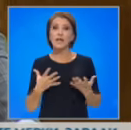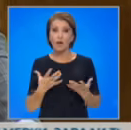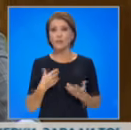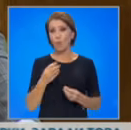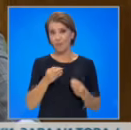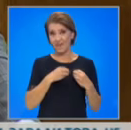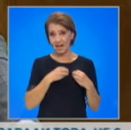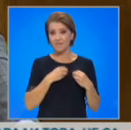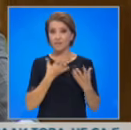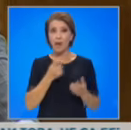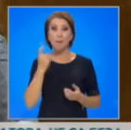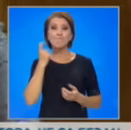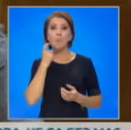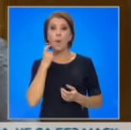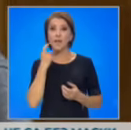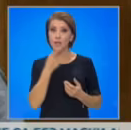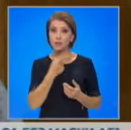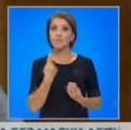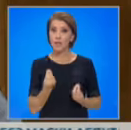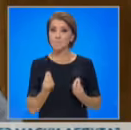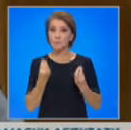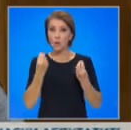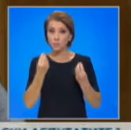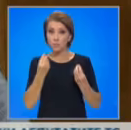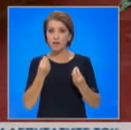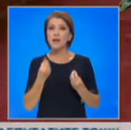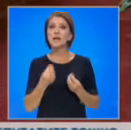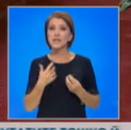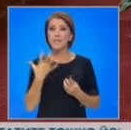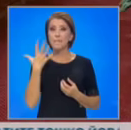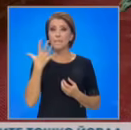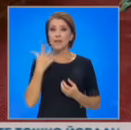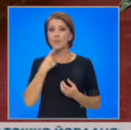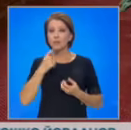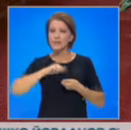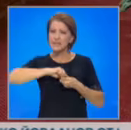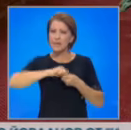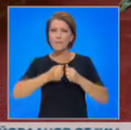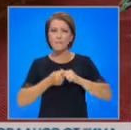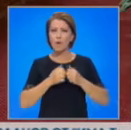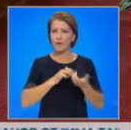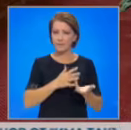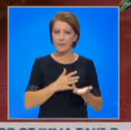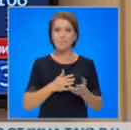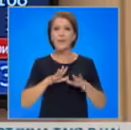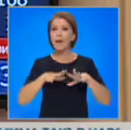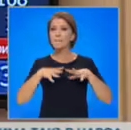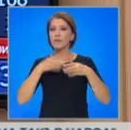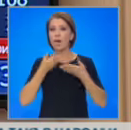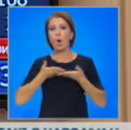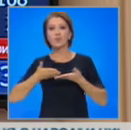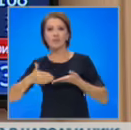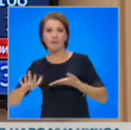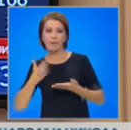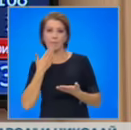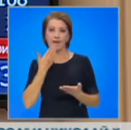по-сериозен опонент. И ние с него 5 години бая се бихме. В крайна сметка парламентът отхвърли предложението на